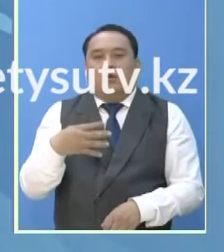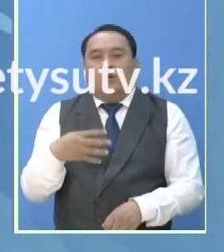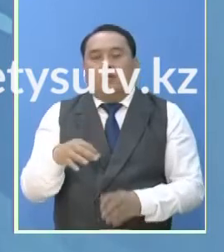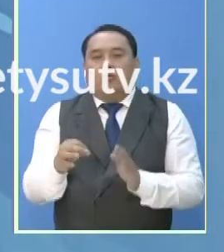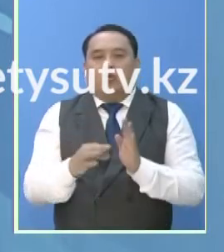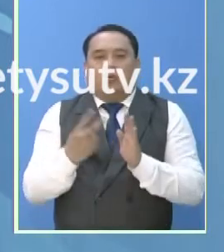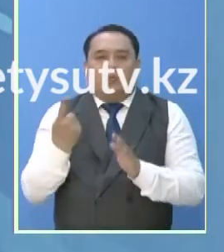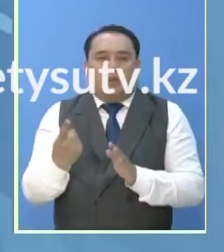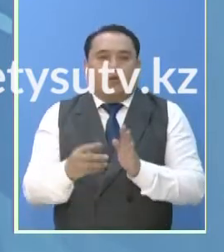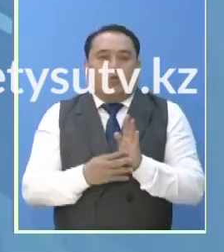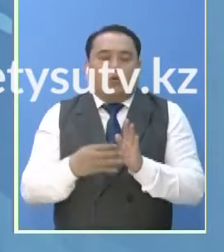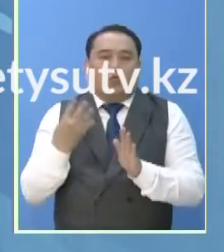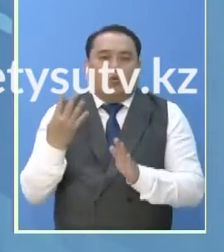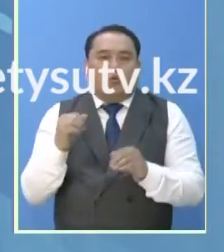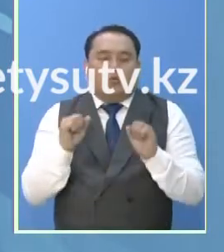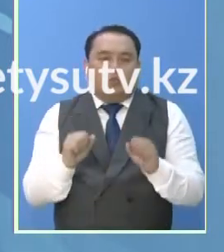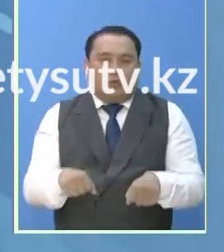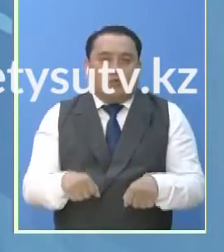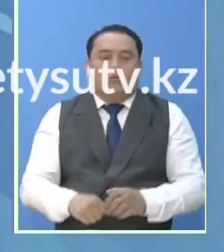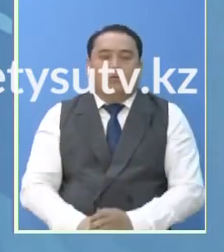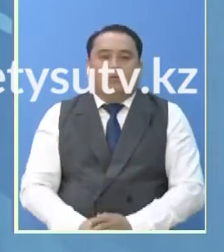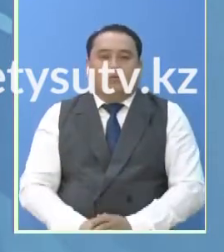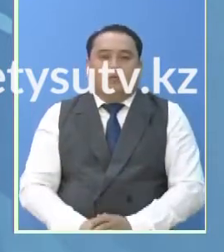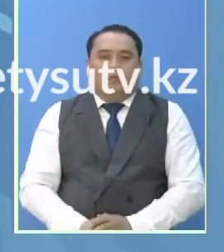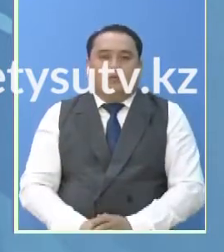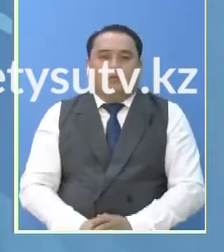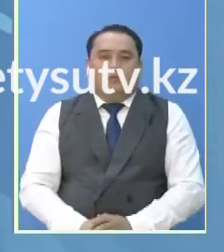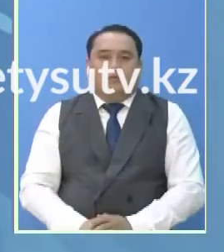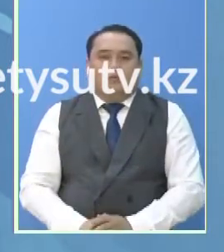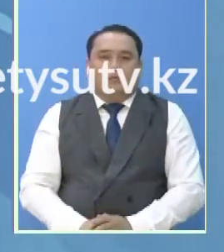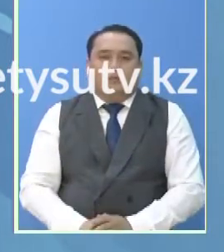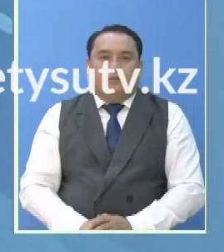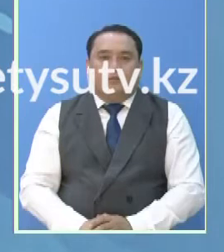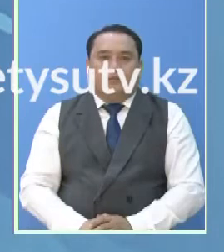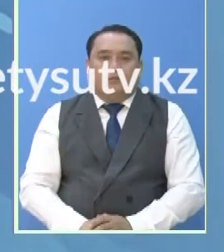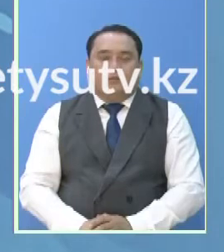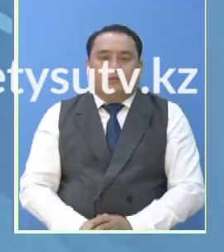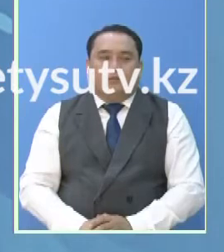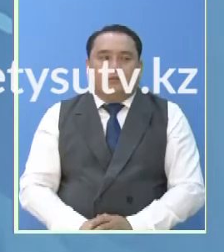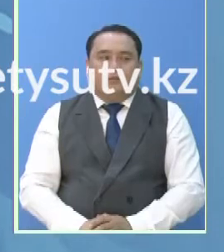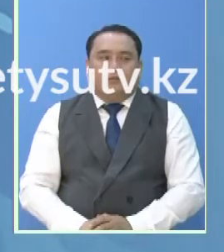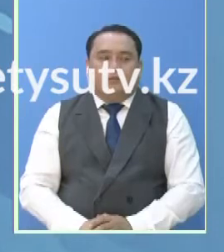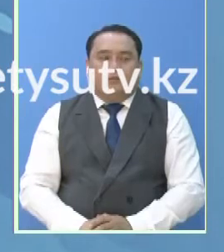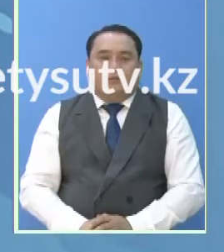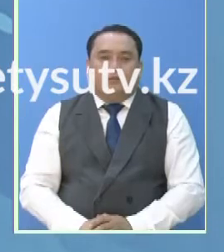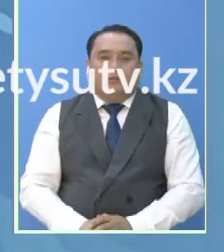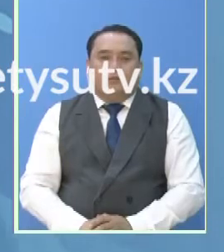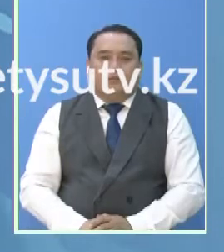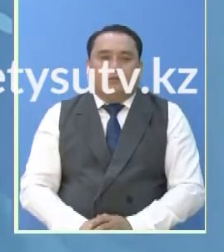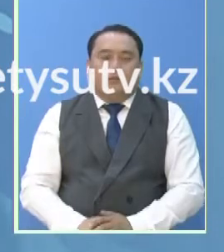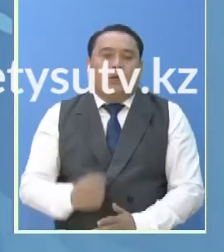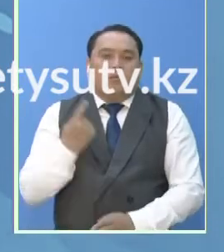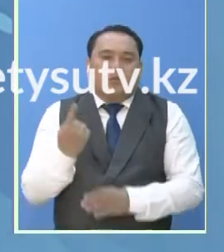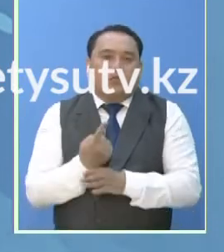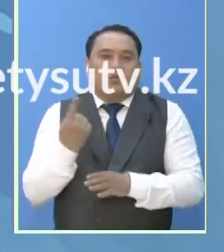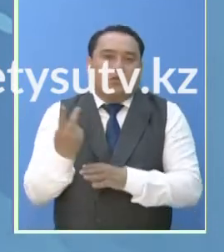қонақтарына сауалдарыңыз болса, міндетті түрде хабарласыңыздар. 400109 біздің байланыс нөміріміз. Арман мырза, енді жаңа өзіңіз айттыңыз, бірінші, екінші